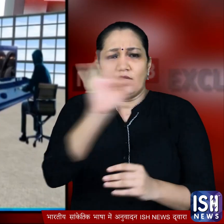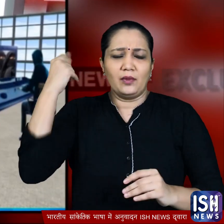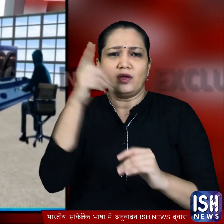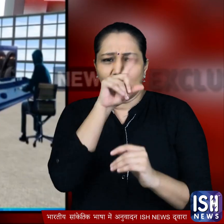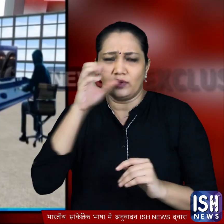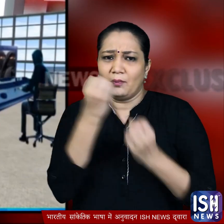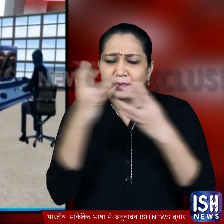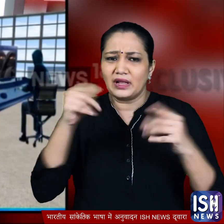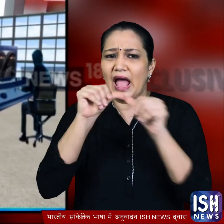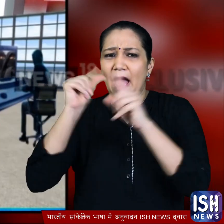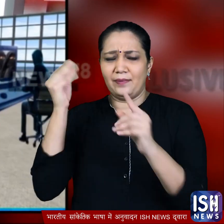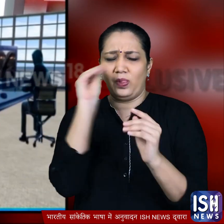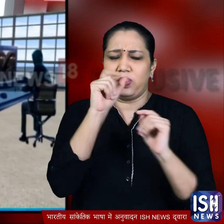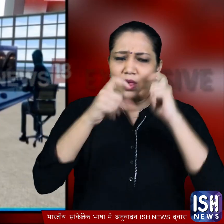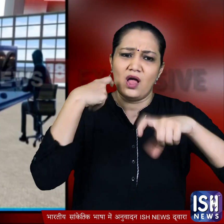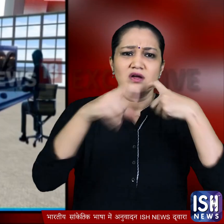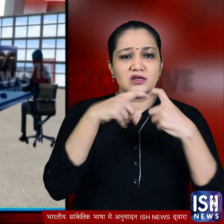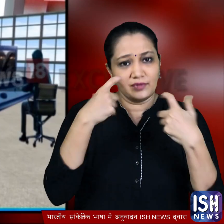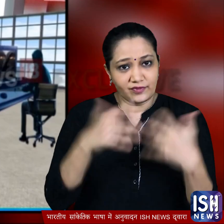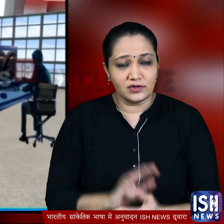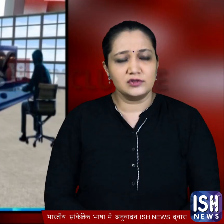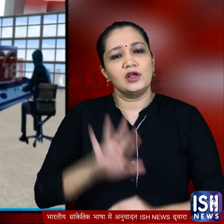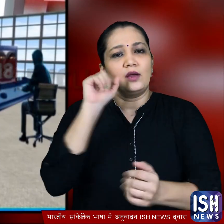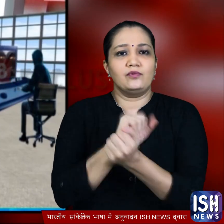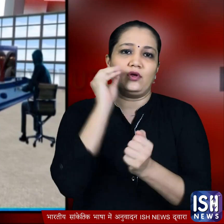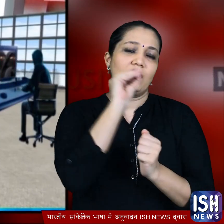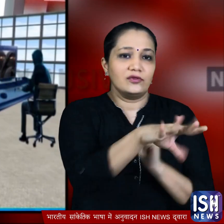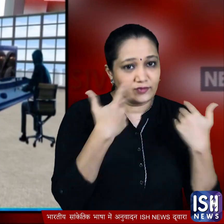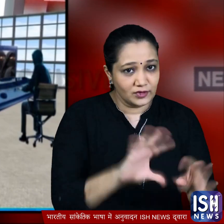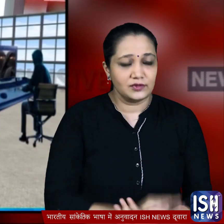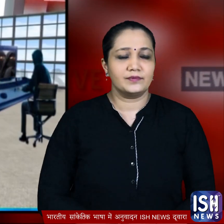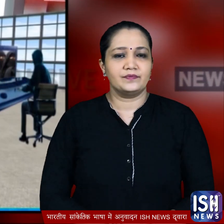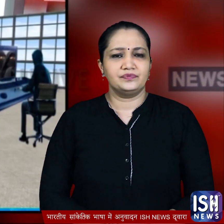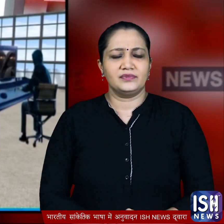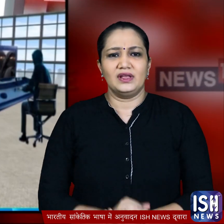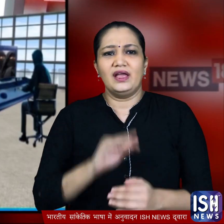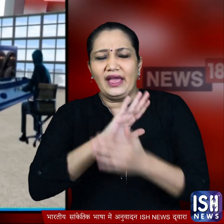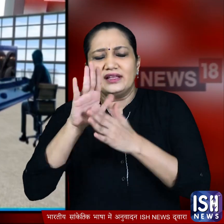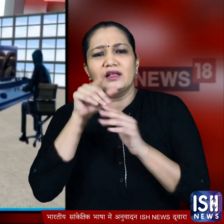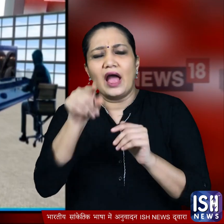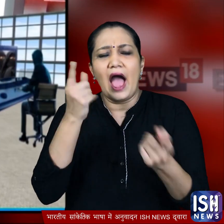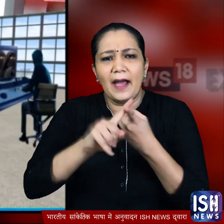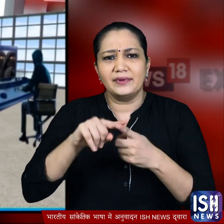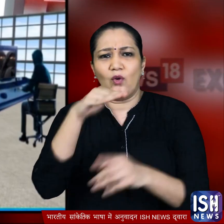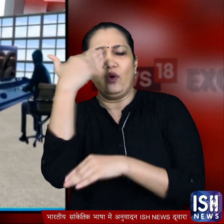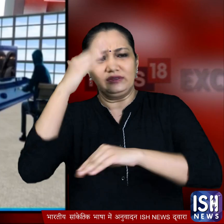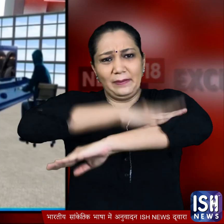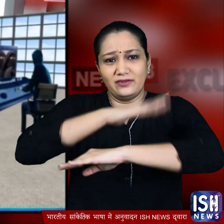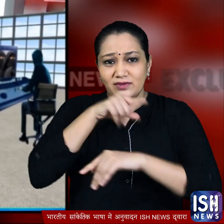लोगों ने ट्विटर पर इस ऐप के बारे में कड़ी आपत्ति जताई थी। फिर पुलिस को जानकारी मिली थी कि गिटहब नाम के होस्टिंग